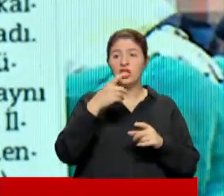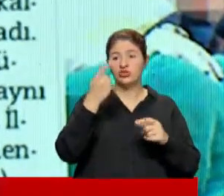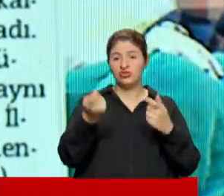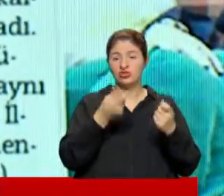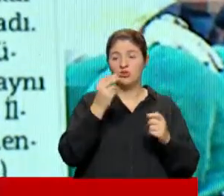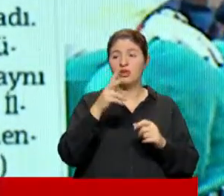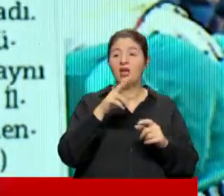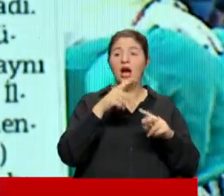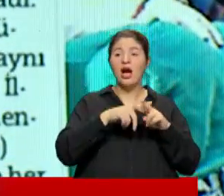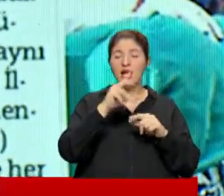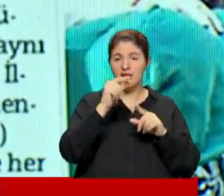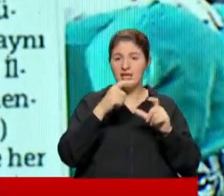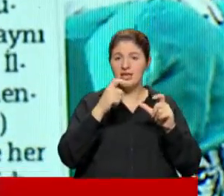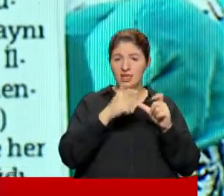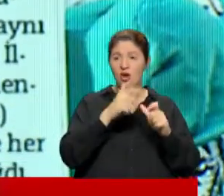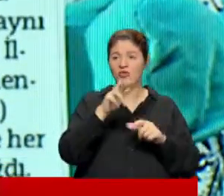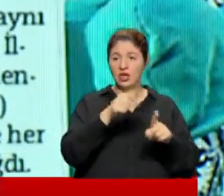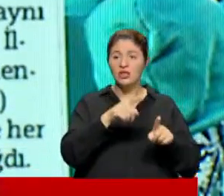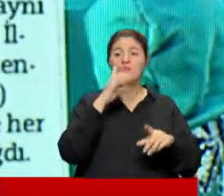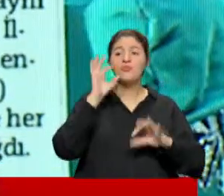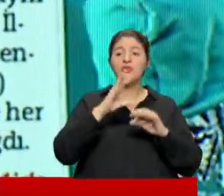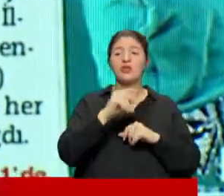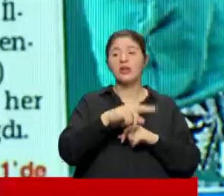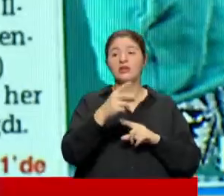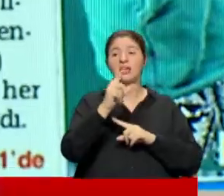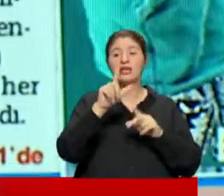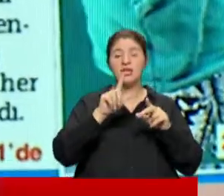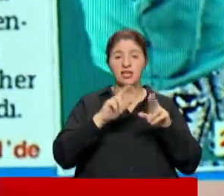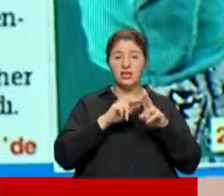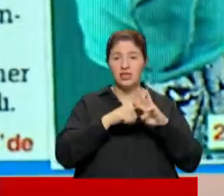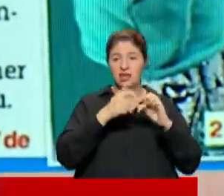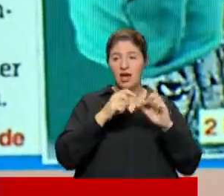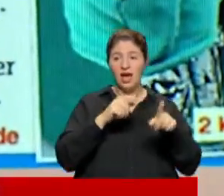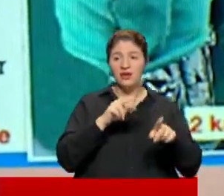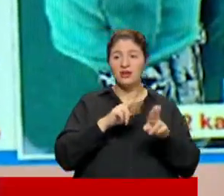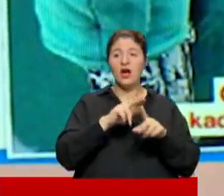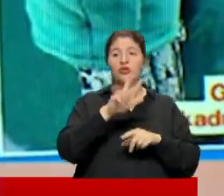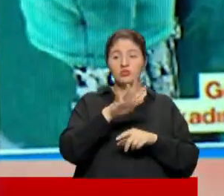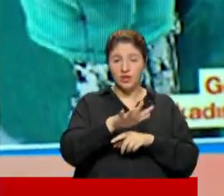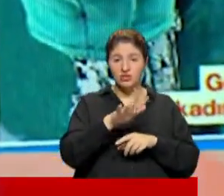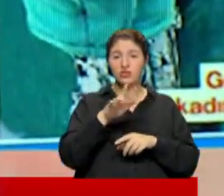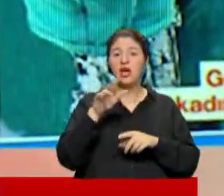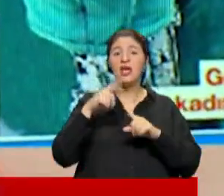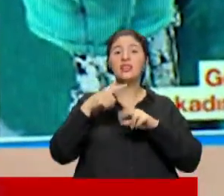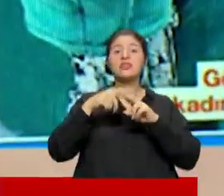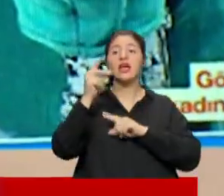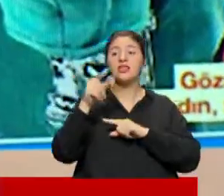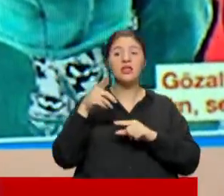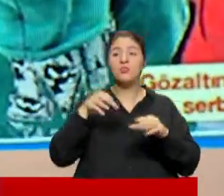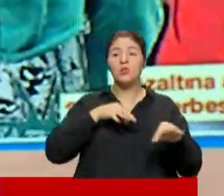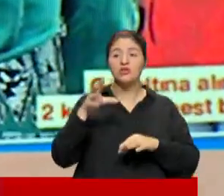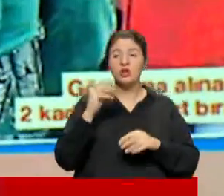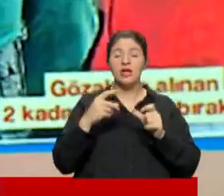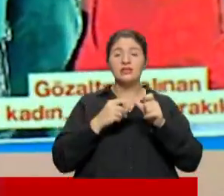36 yaşında aynı bakanlıkta müfettiş olan İlker K 35 yaşında tayı de mühendis olan semis tutuklandı